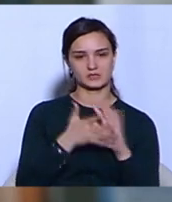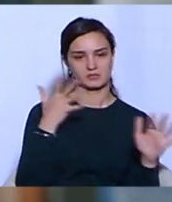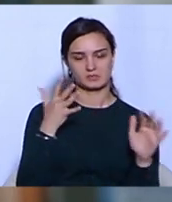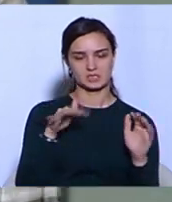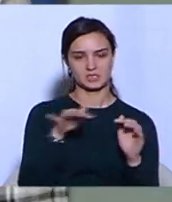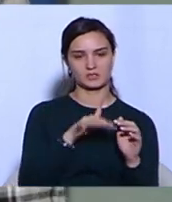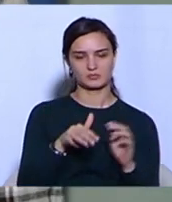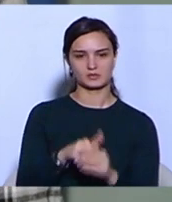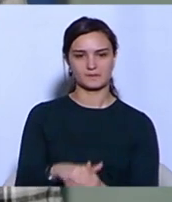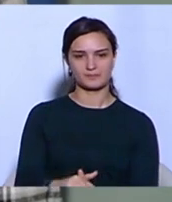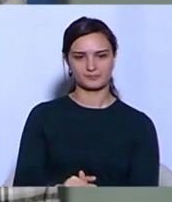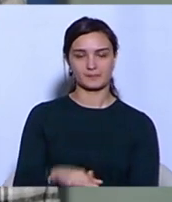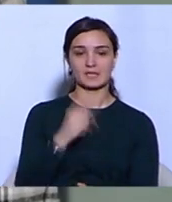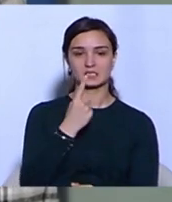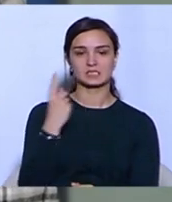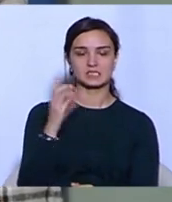გარემო სამყაროს.